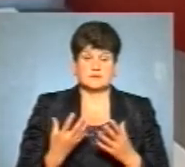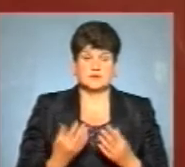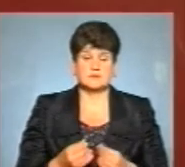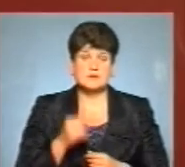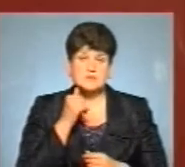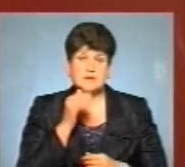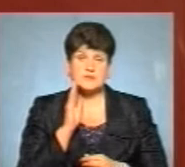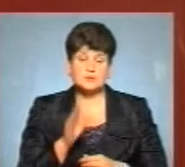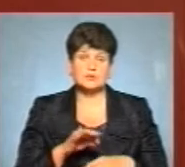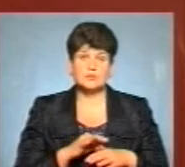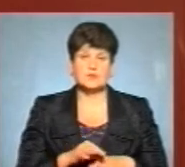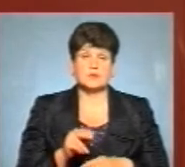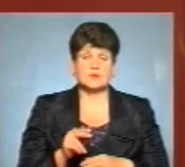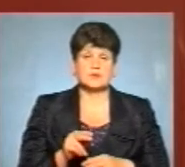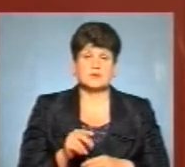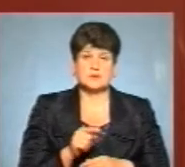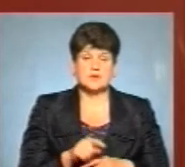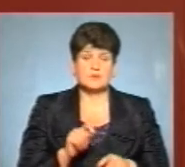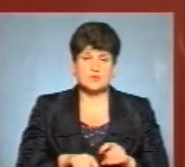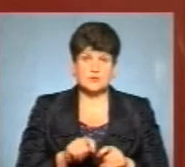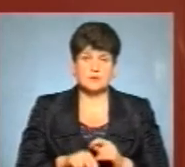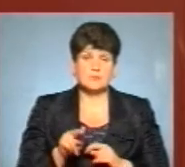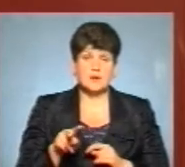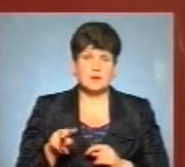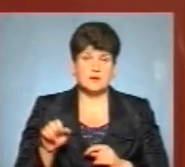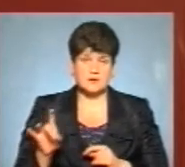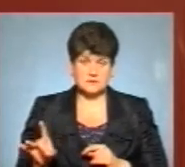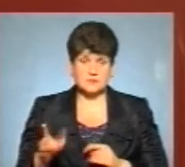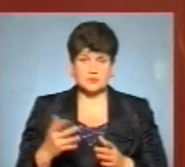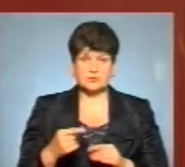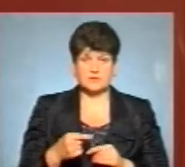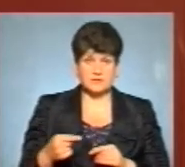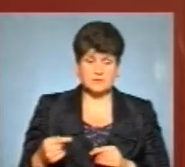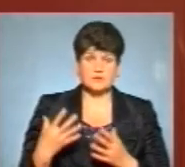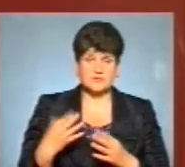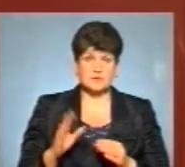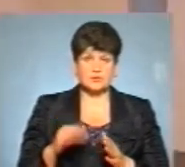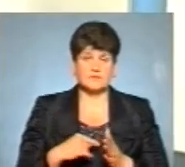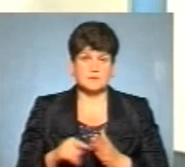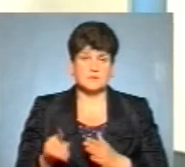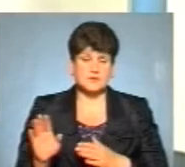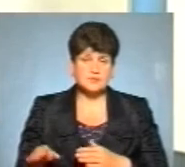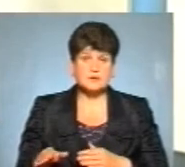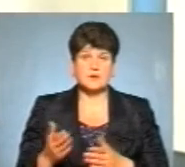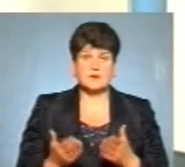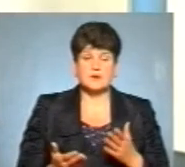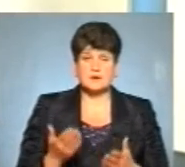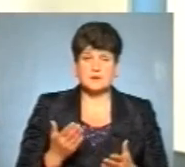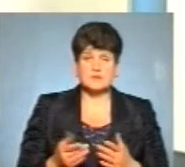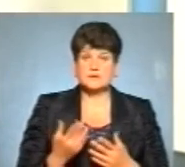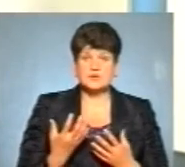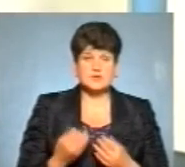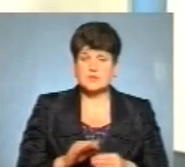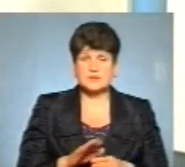ми будемо проводити цьому пацієнту там контрольне обстеження ПЛР. Якщо ПЛР буде від'ємний, ми вже будемо його виписувати, але він ще